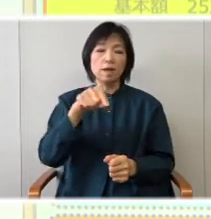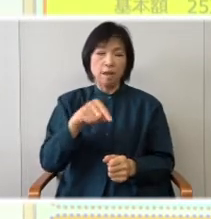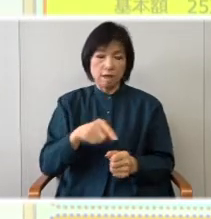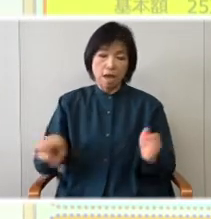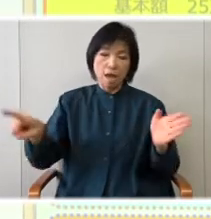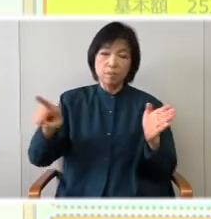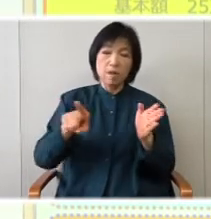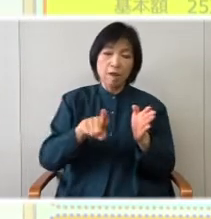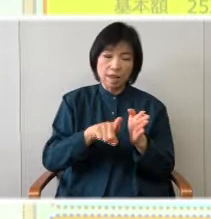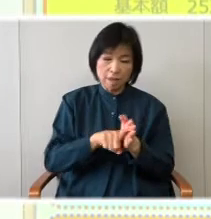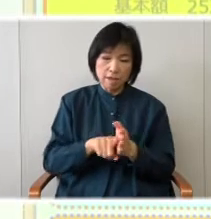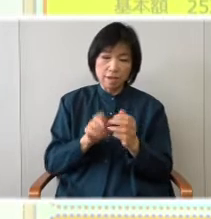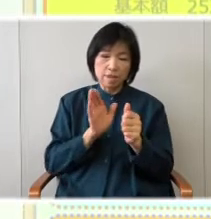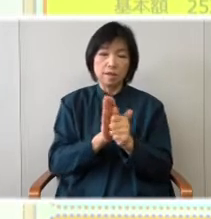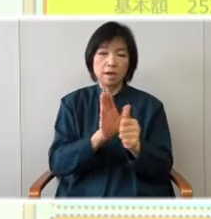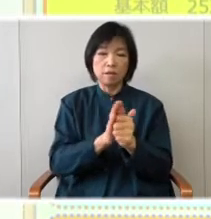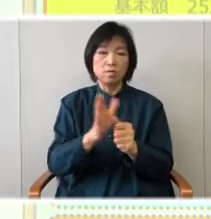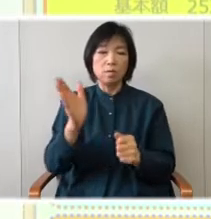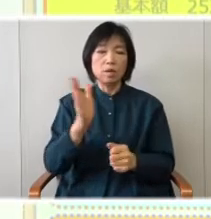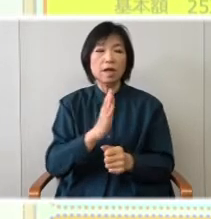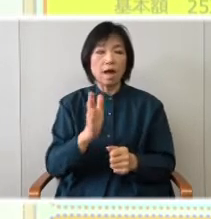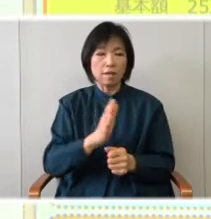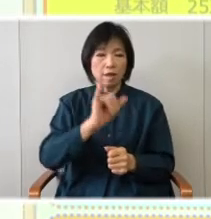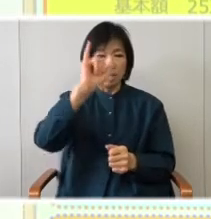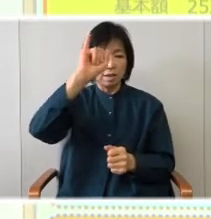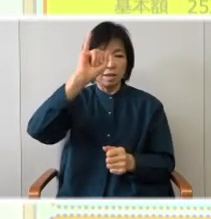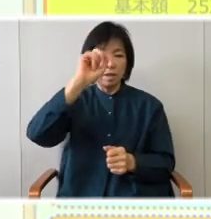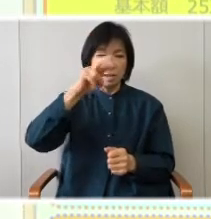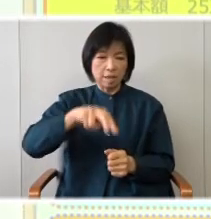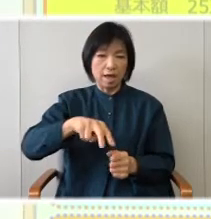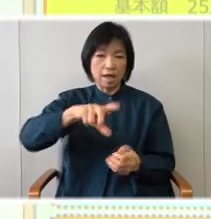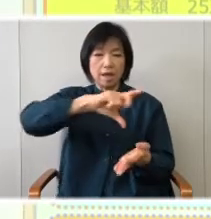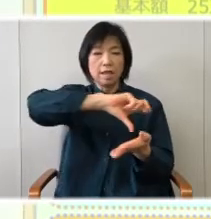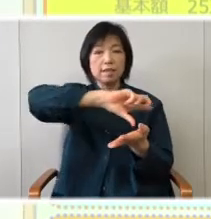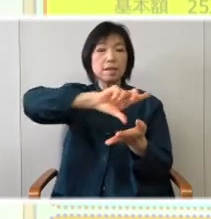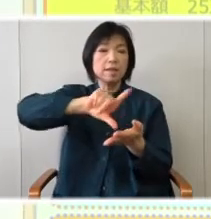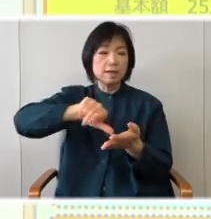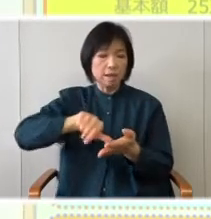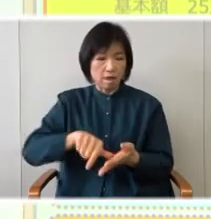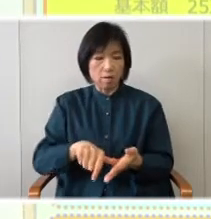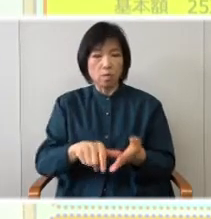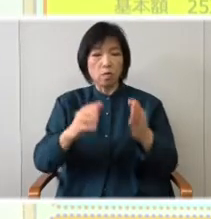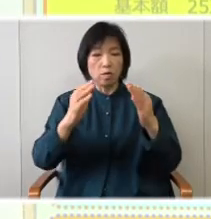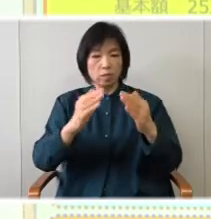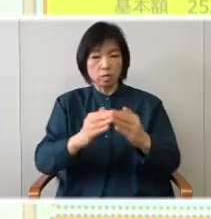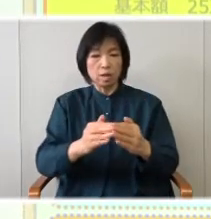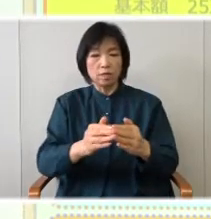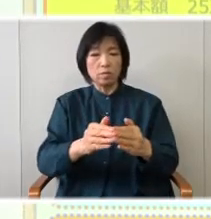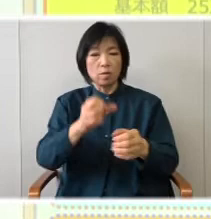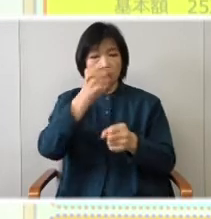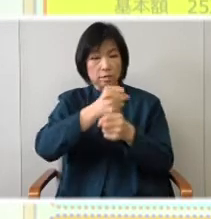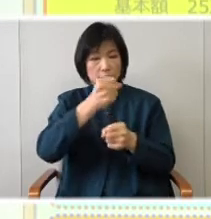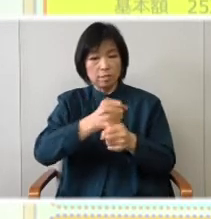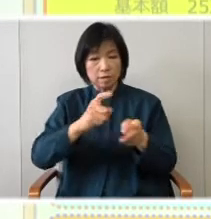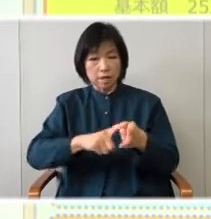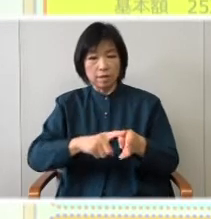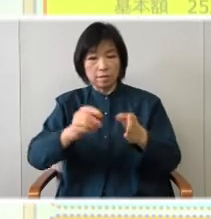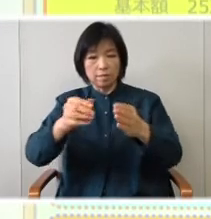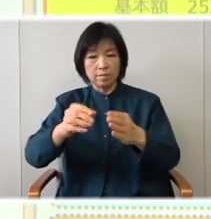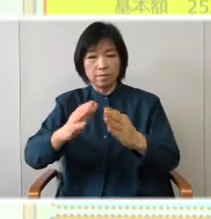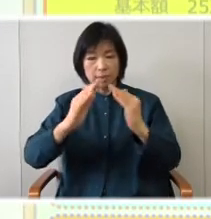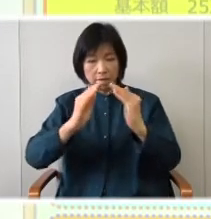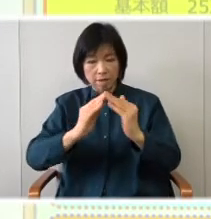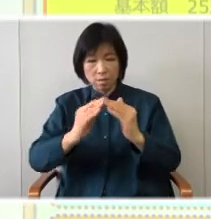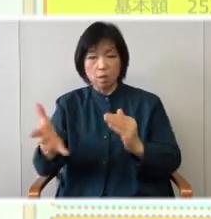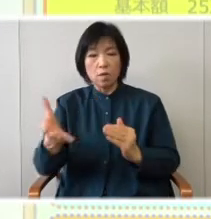今まで支援策のなかった伊那地域での住宅の新築取得に対して新たに